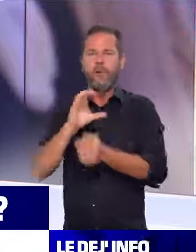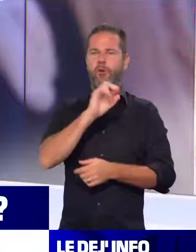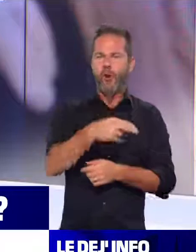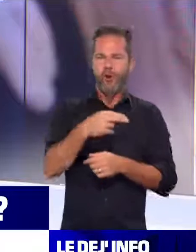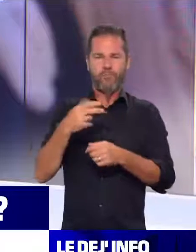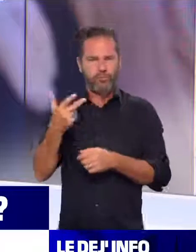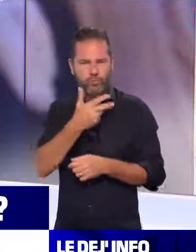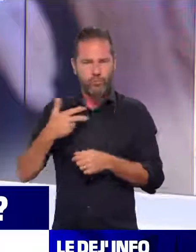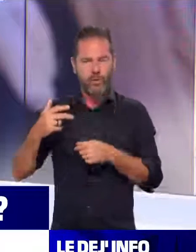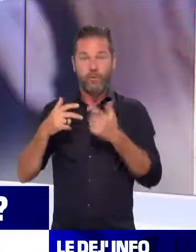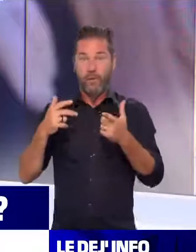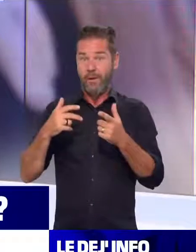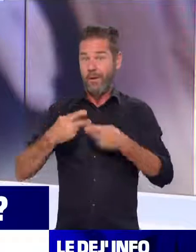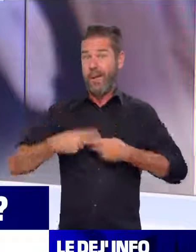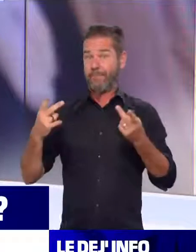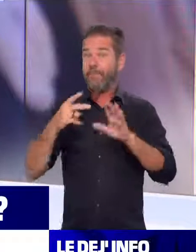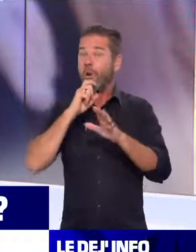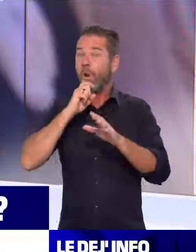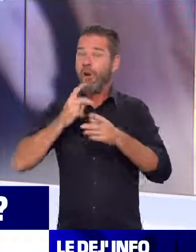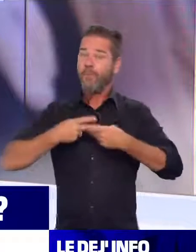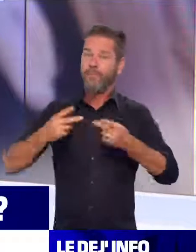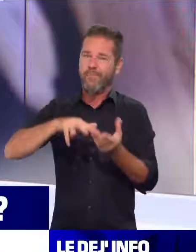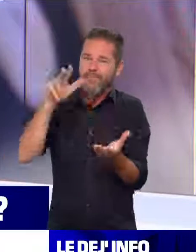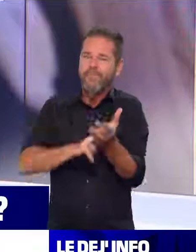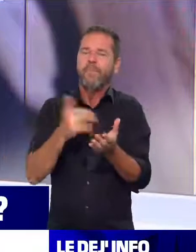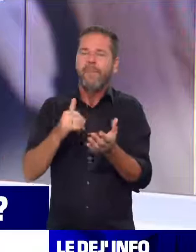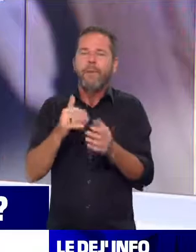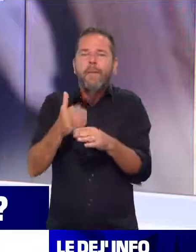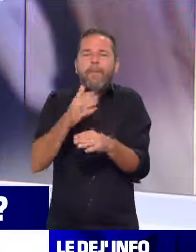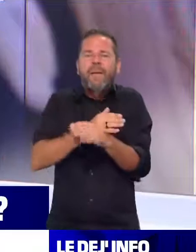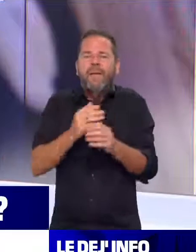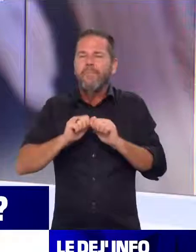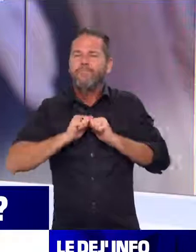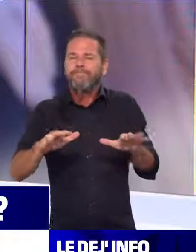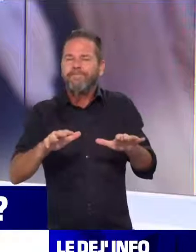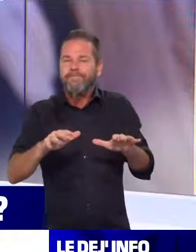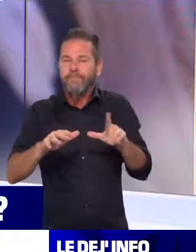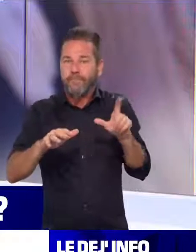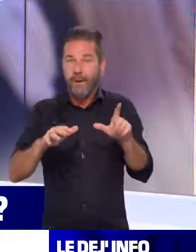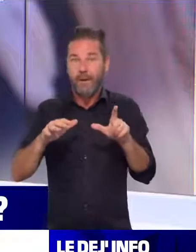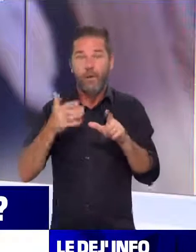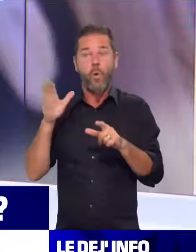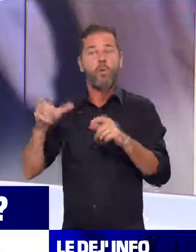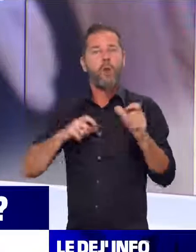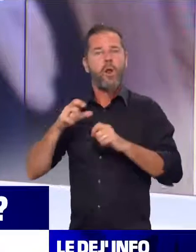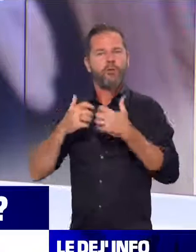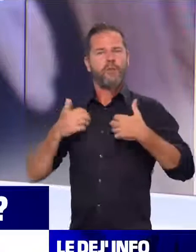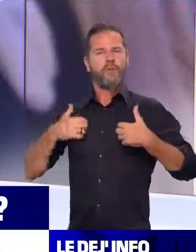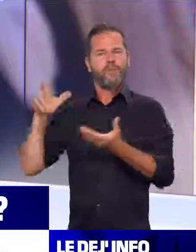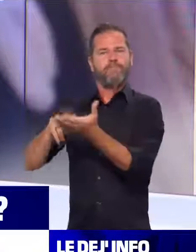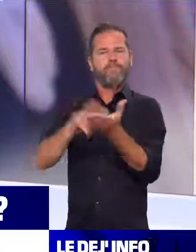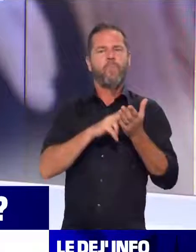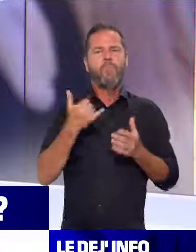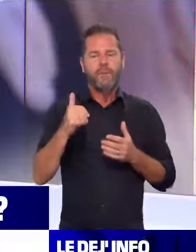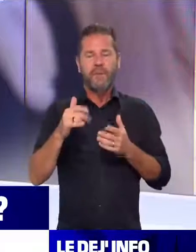de prépublication. Alors ça veut dire qu'elle n'a pas encore été validée par les pairs, elle ne figure pas encore sur des revues scientifiques. Mais tout de même, c'est la